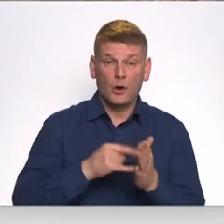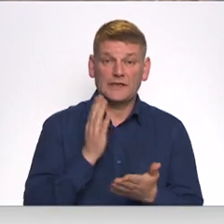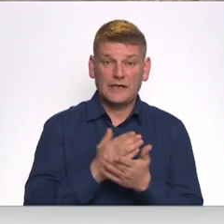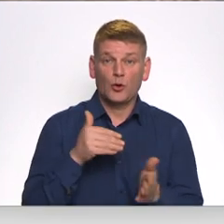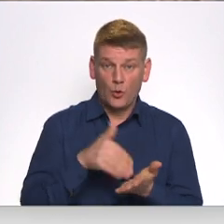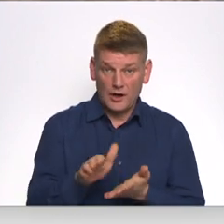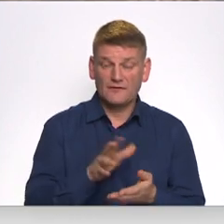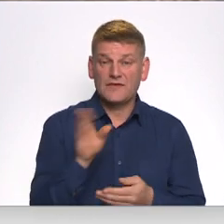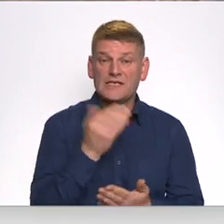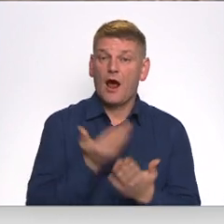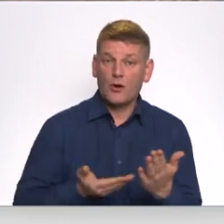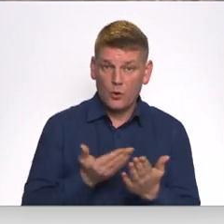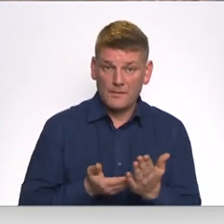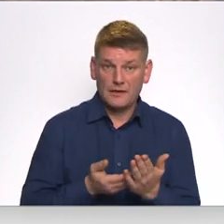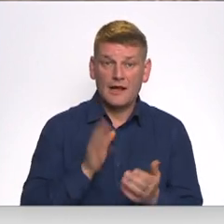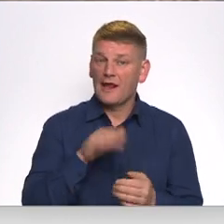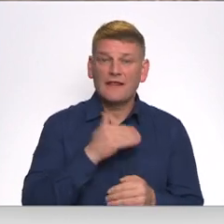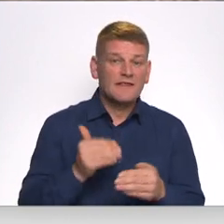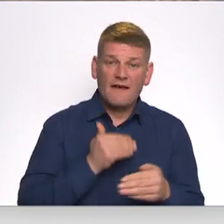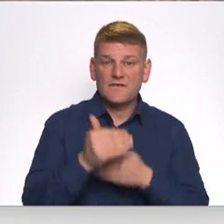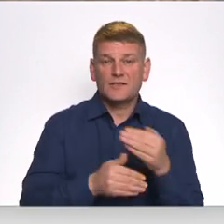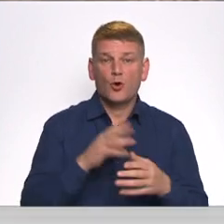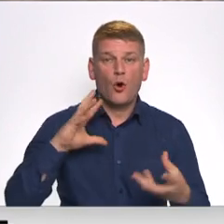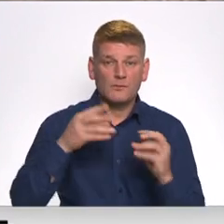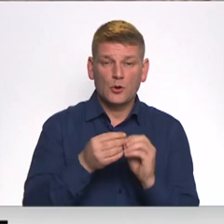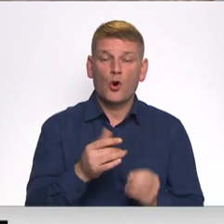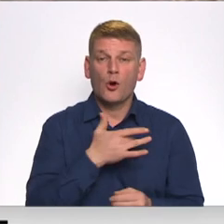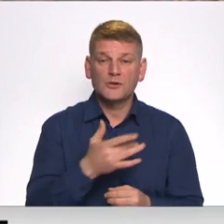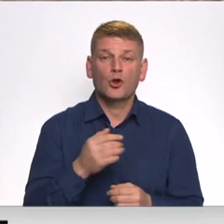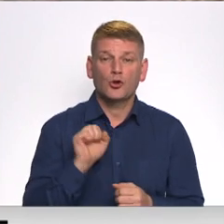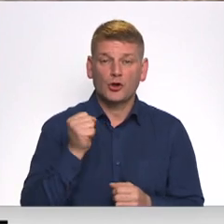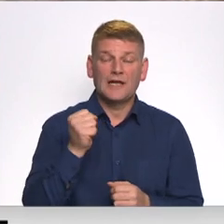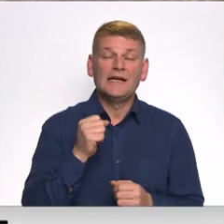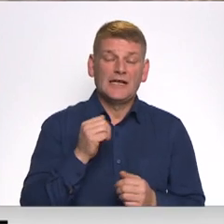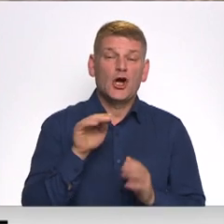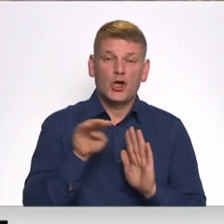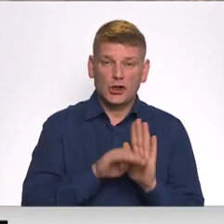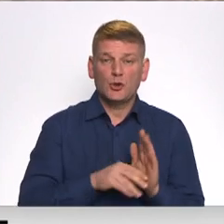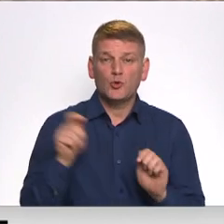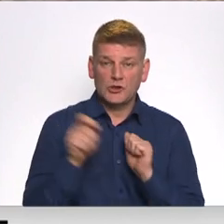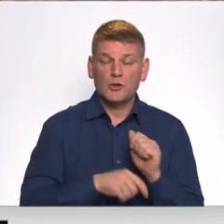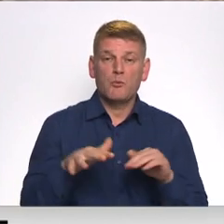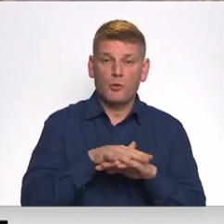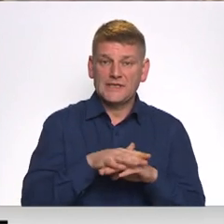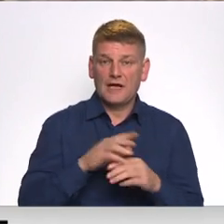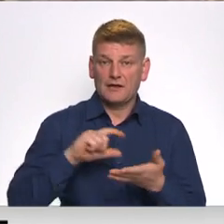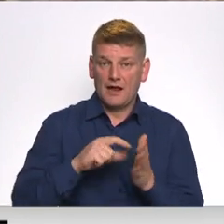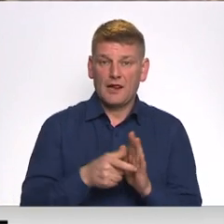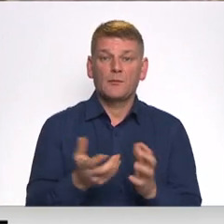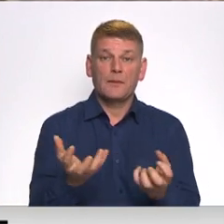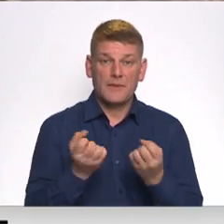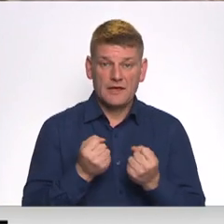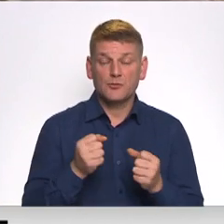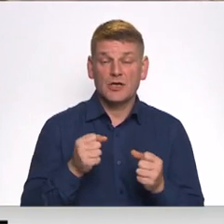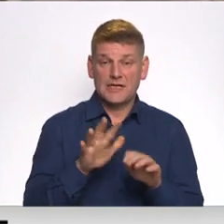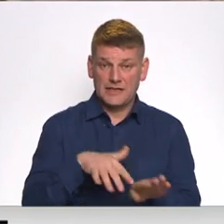Visi argumenti, lai nevirzītu konceptuāli komunistiskā totalitārā režīma nosodījumu publiskā telpā pieņemšanai